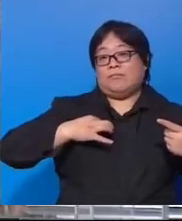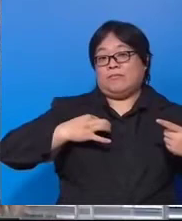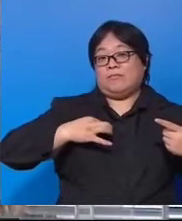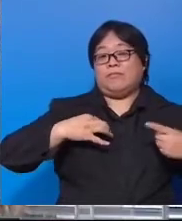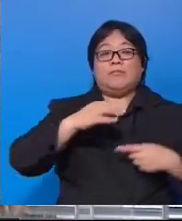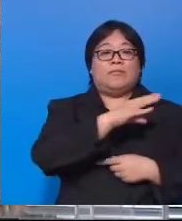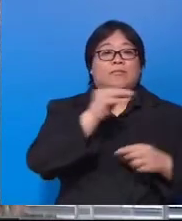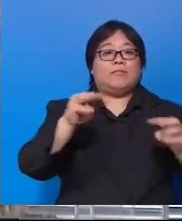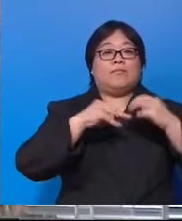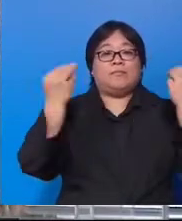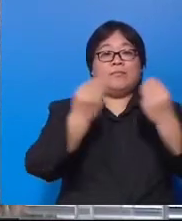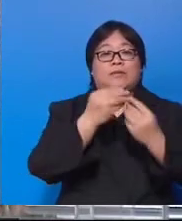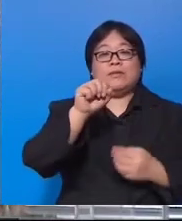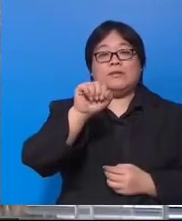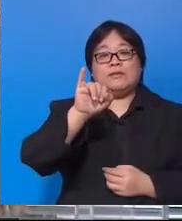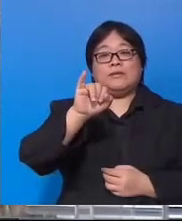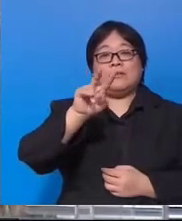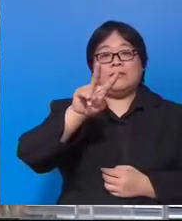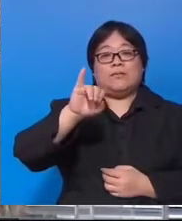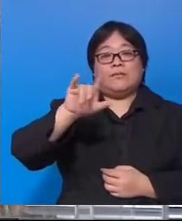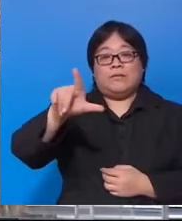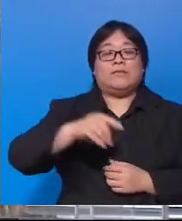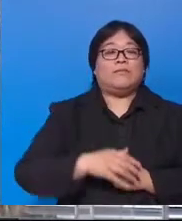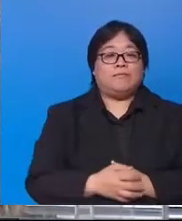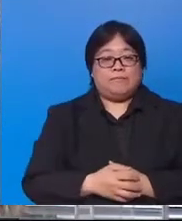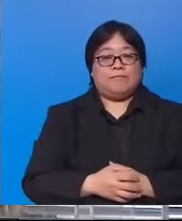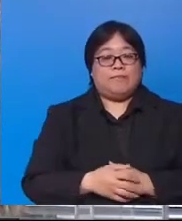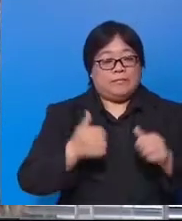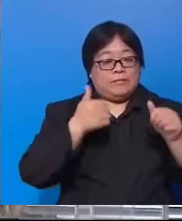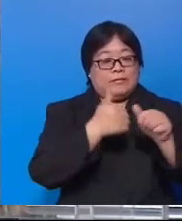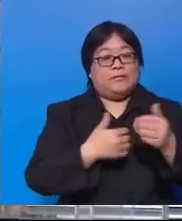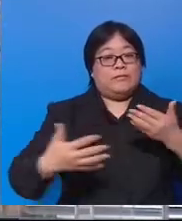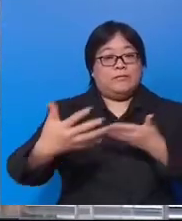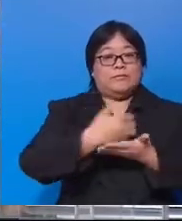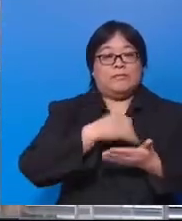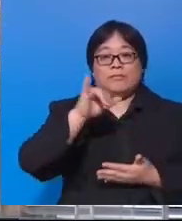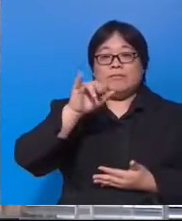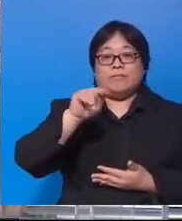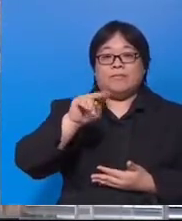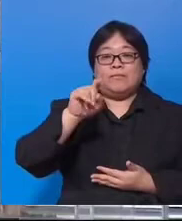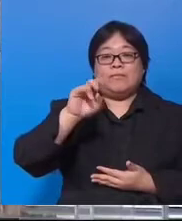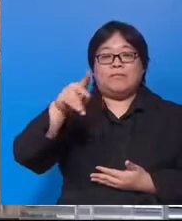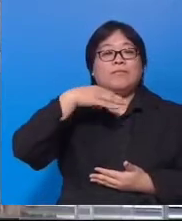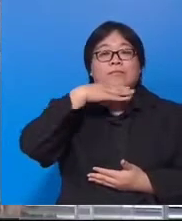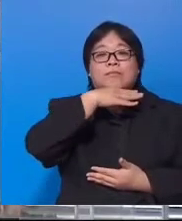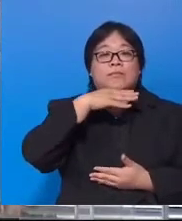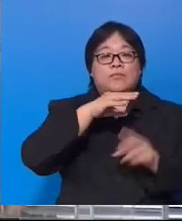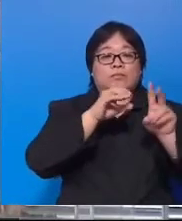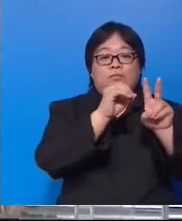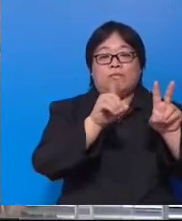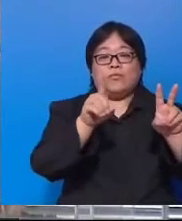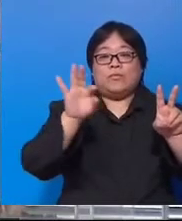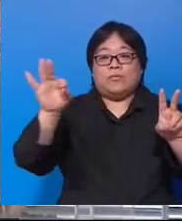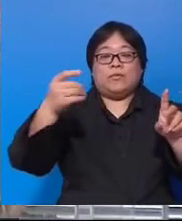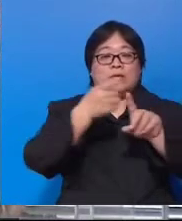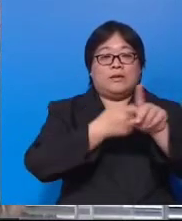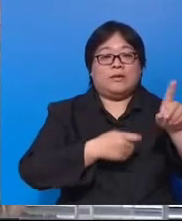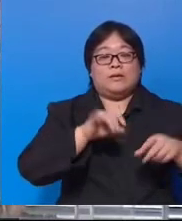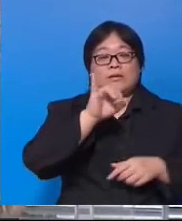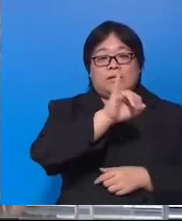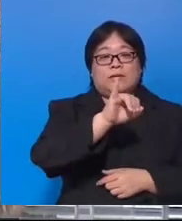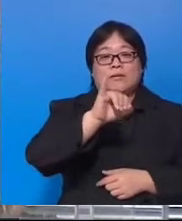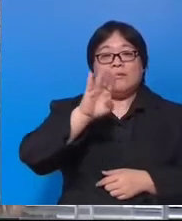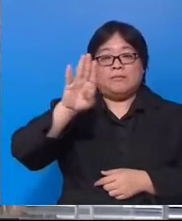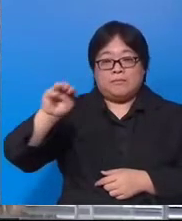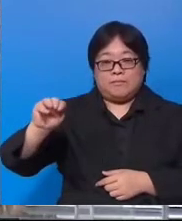kesukarelawanan dan masyarakat sivil. Merujuk kepada penilaian Outcome Index Belia Malaysia 2019 oleh Institut Penyelidikan